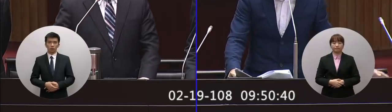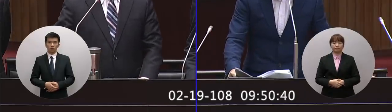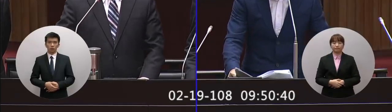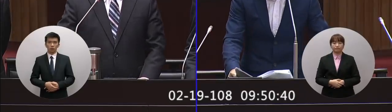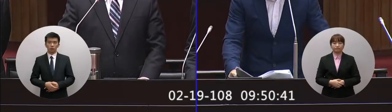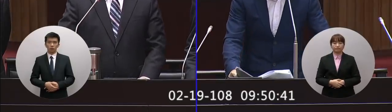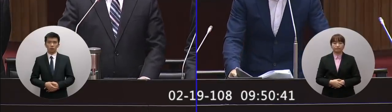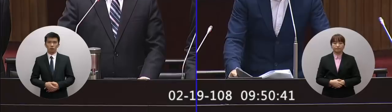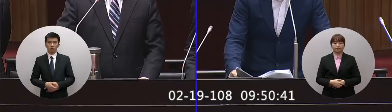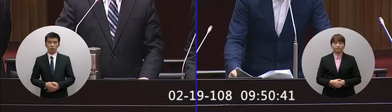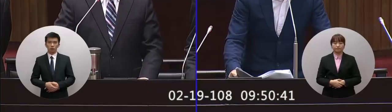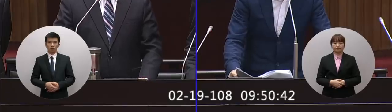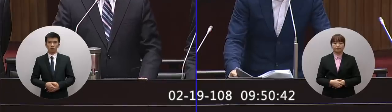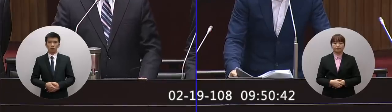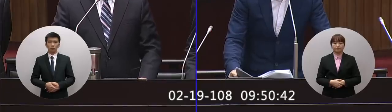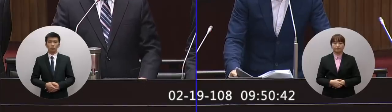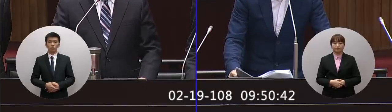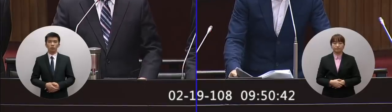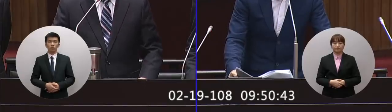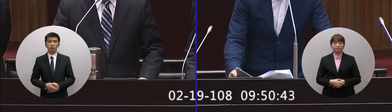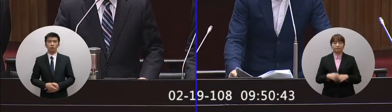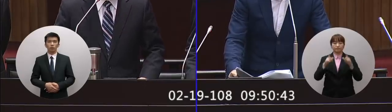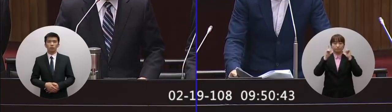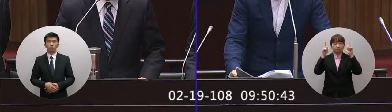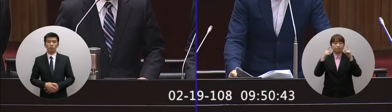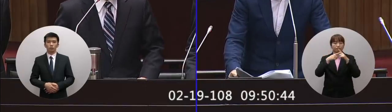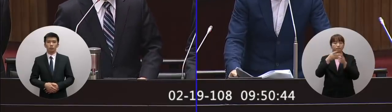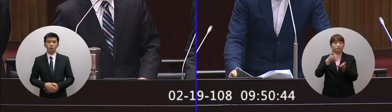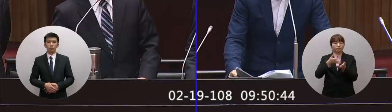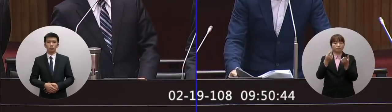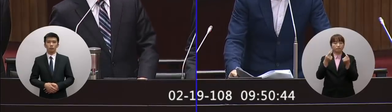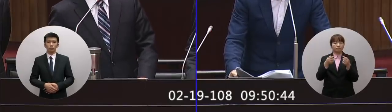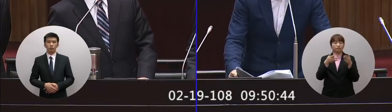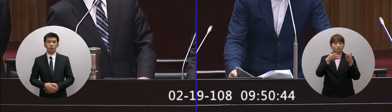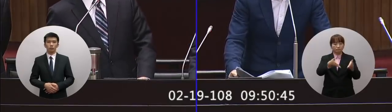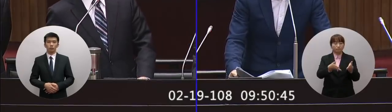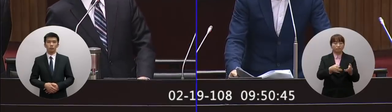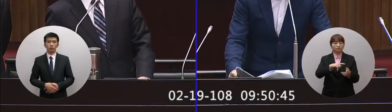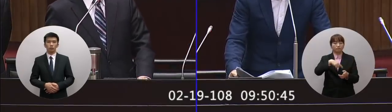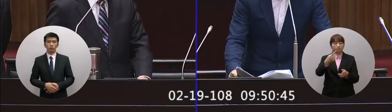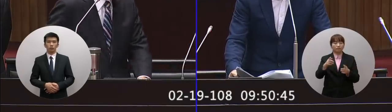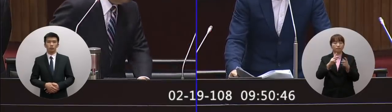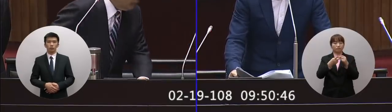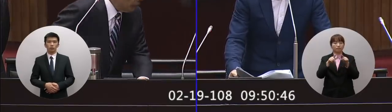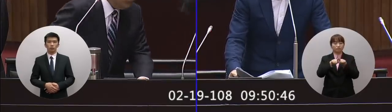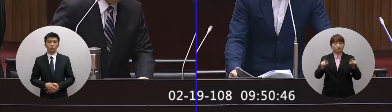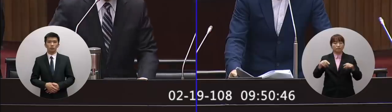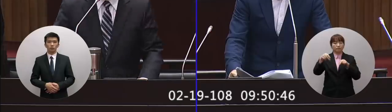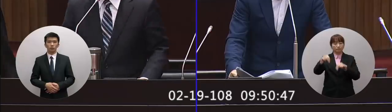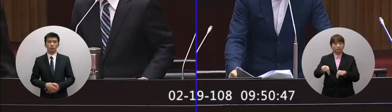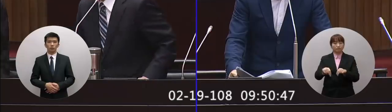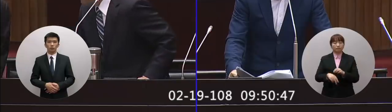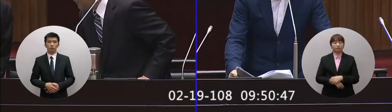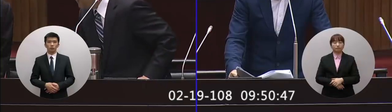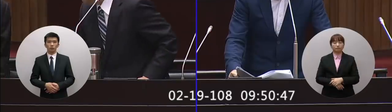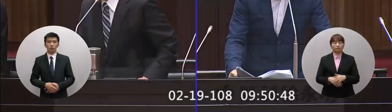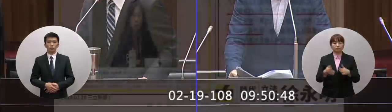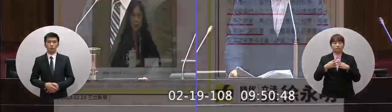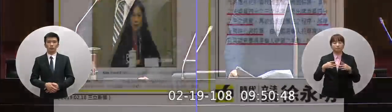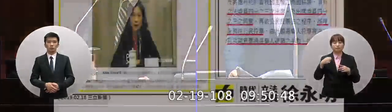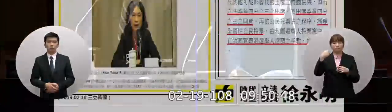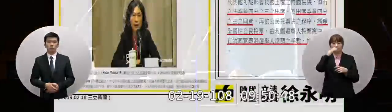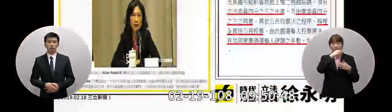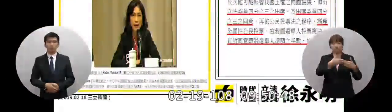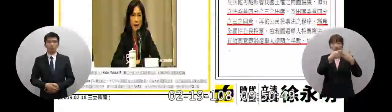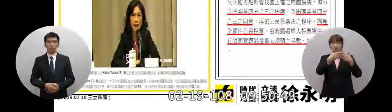来这个发言人也出来讲了哈，就是关于接下来和平协议要修《两岸人民